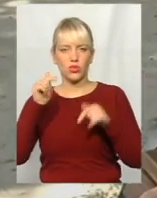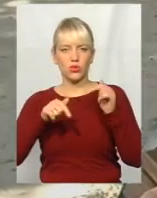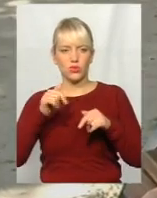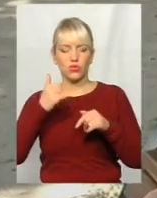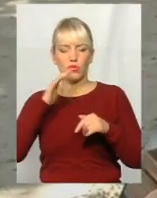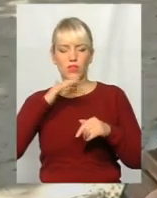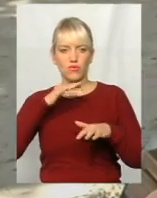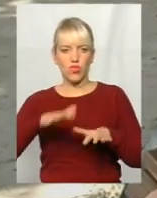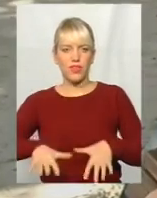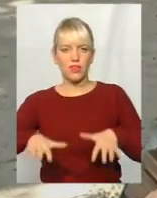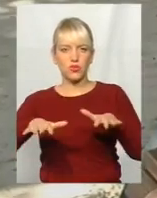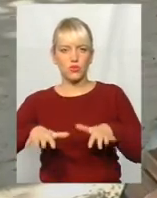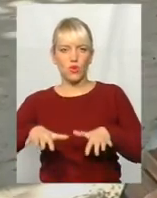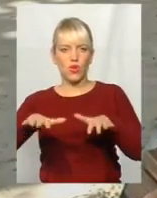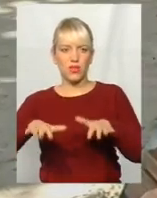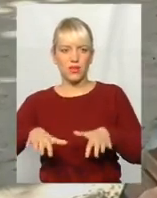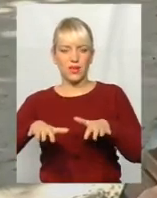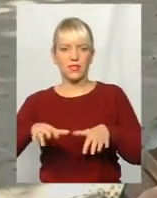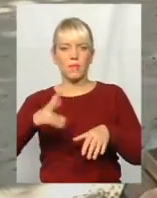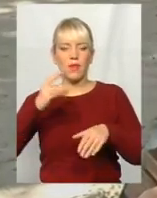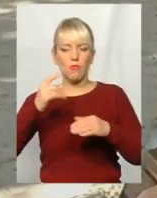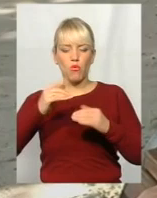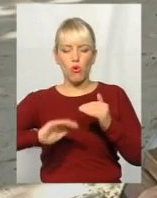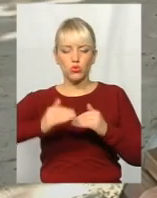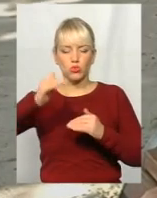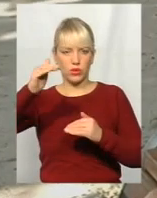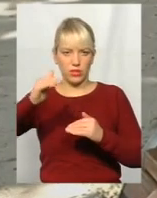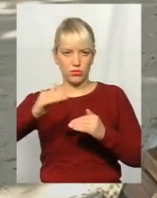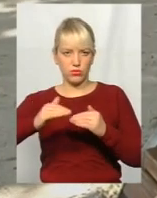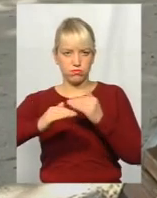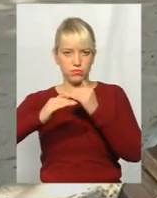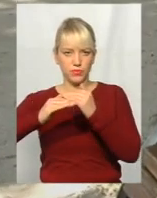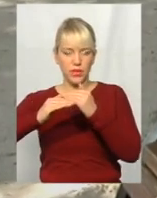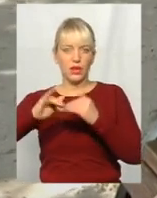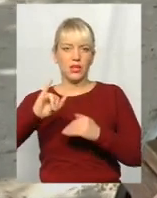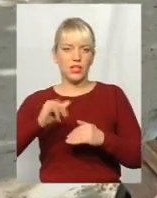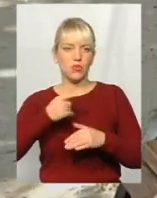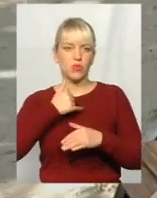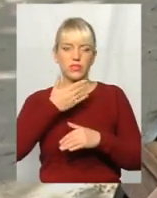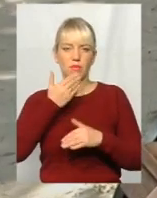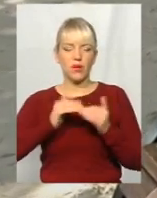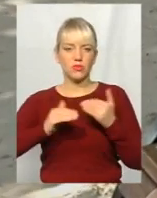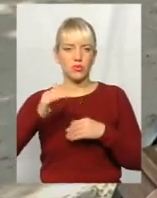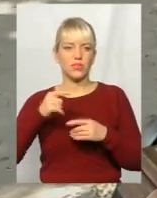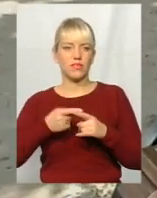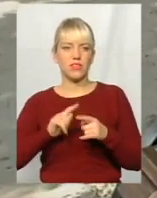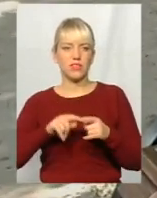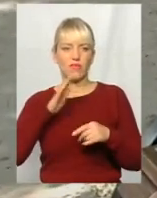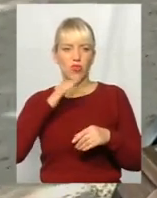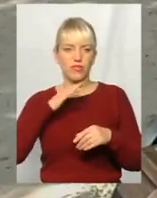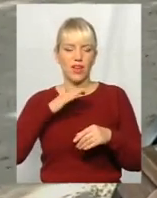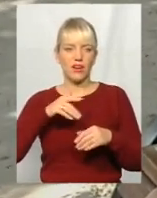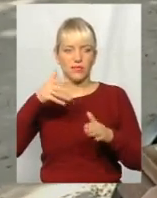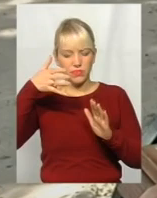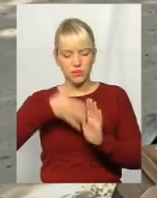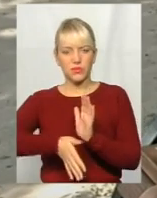вода стоїть по п'яту сходинку в під'їзді, тому що в нас немає сходів, і вона